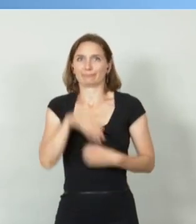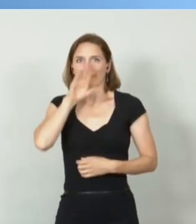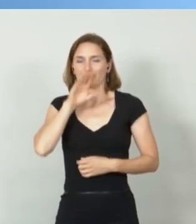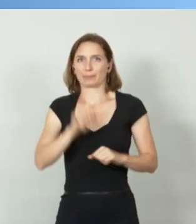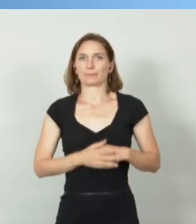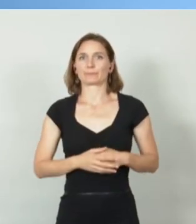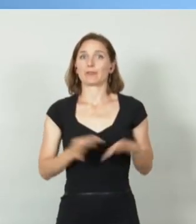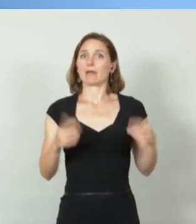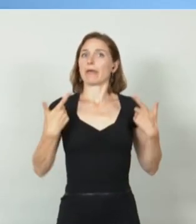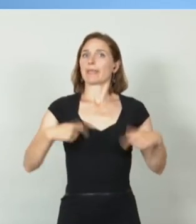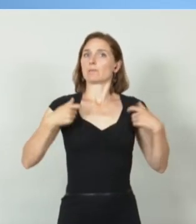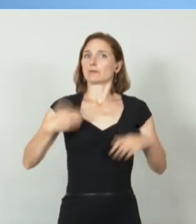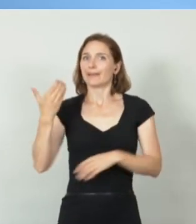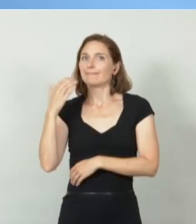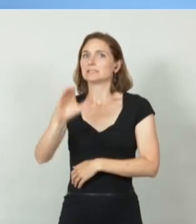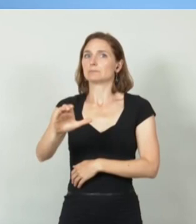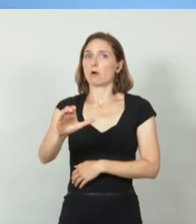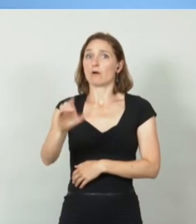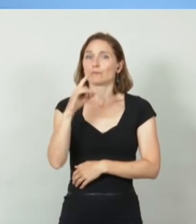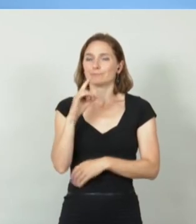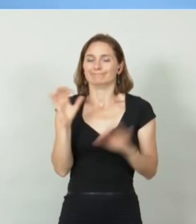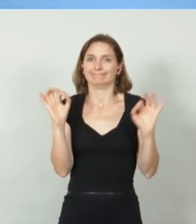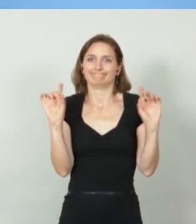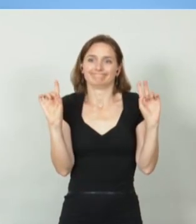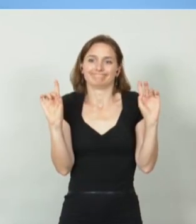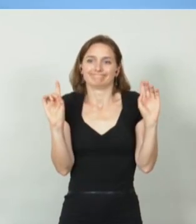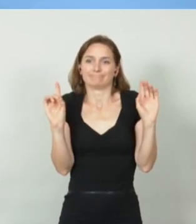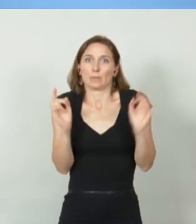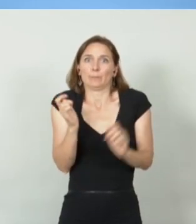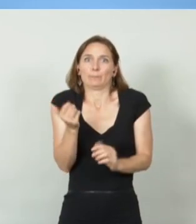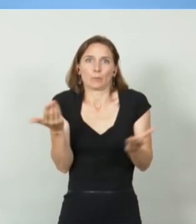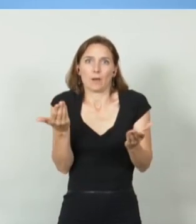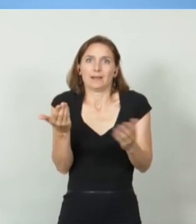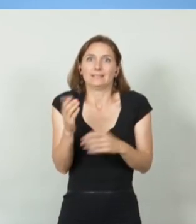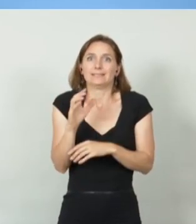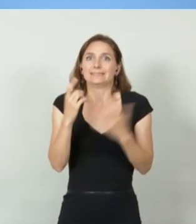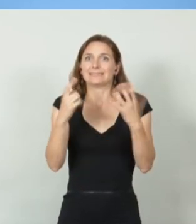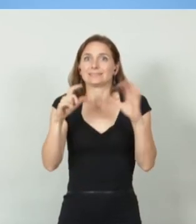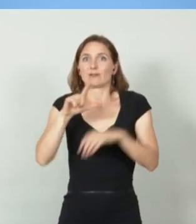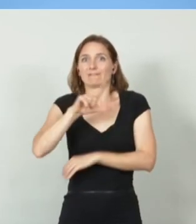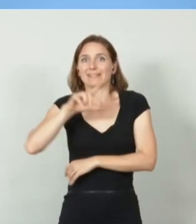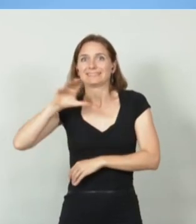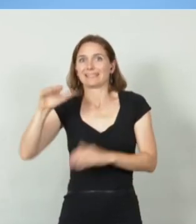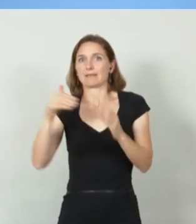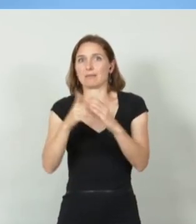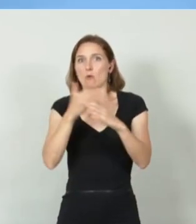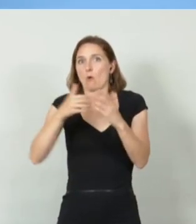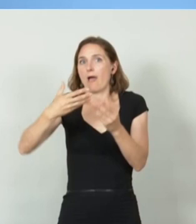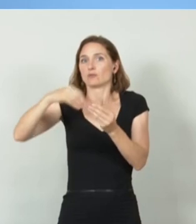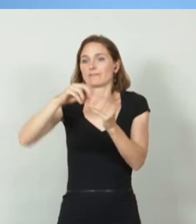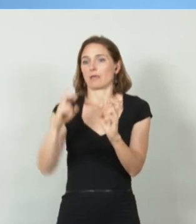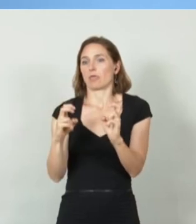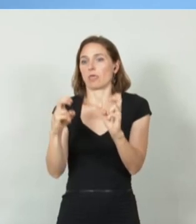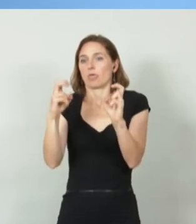vous en sortez avec un seul man plus 720 725000 euros supplémentaires une hausse assez faible et